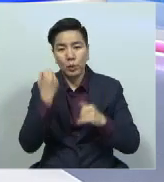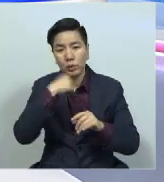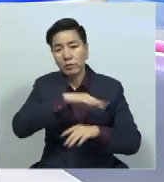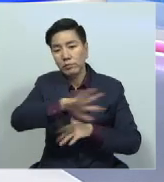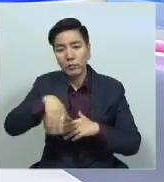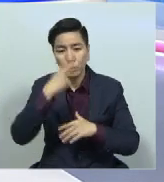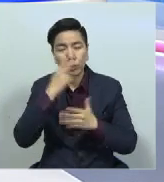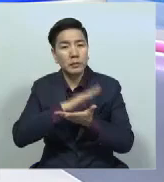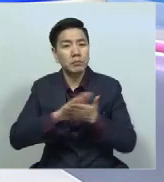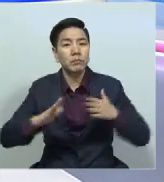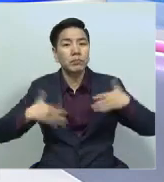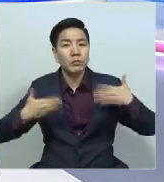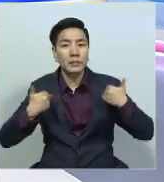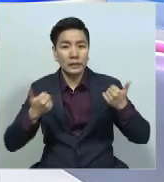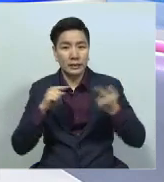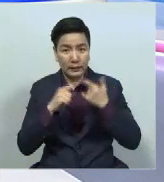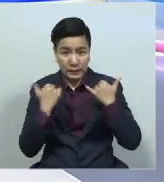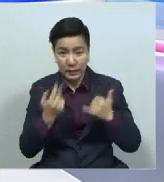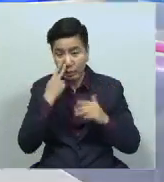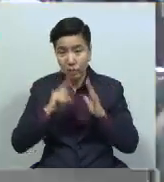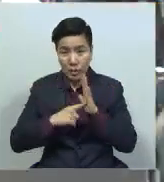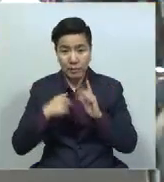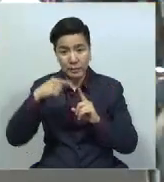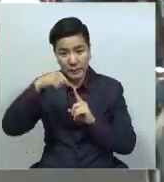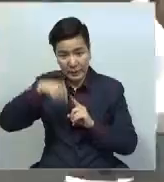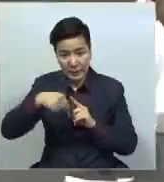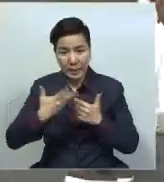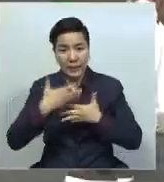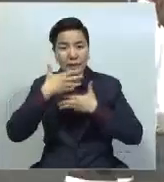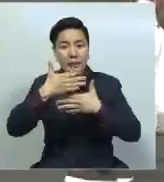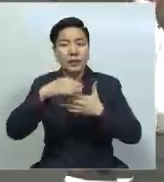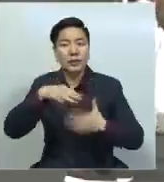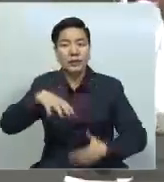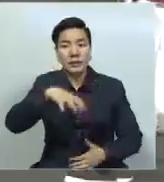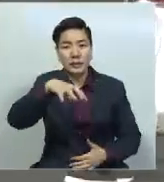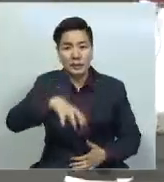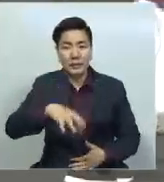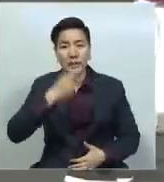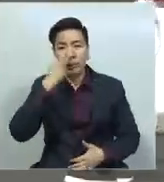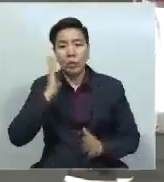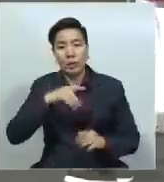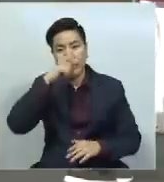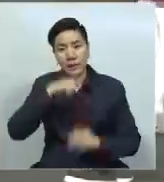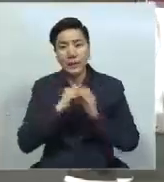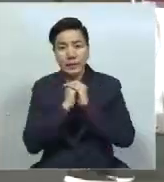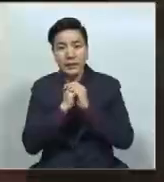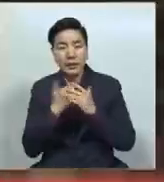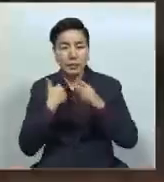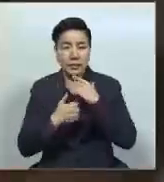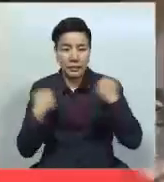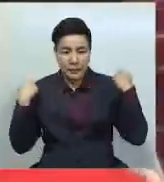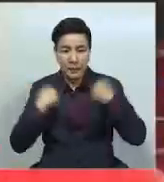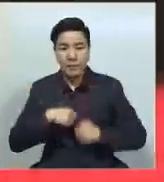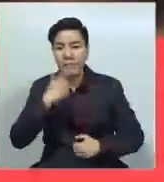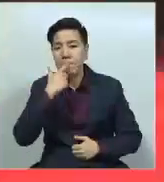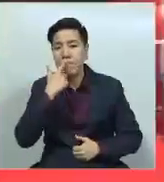พื้นที่จึงเป็นไปอย่างคึกคักนะครับเริ่มต้นจากที่นี่เลยครับเทศกาลตรุษจีนต้องไปดูที่เยาวราชนะครับมีชาวไทยเชื้อสายจีนต่างสวม